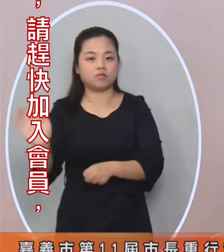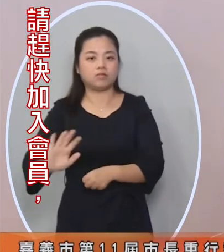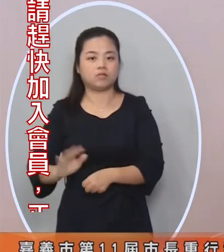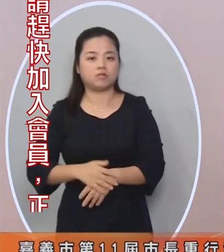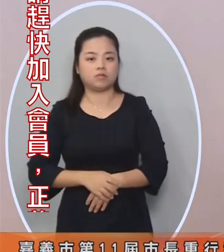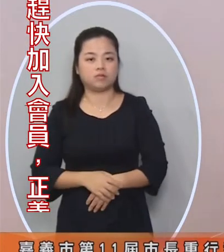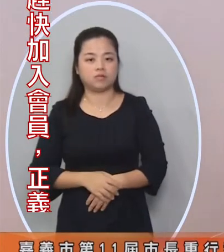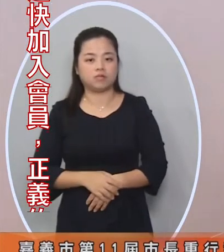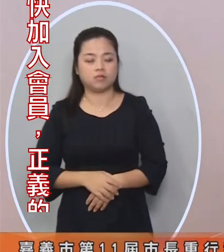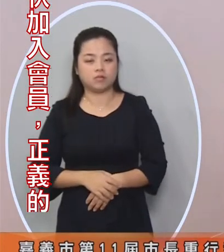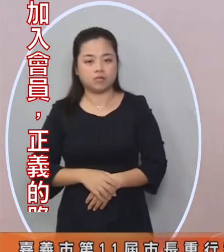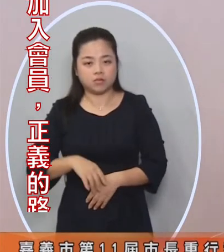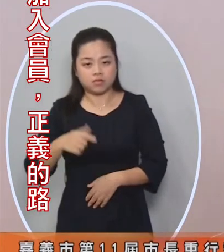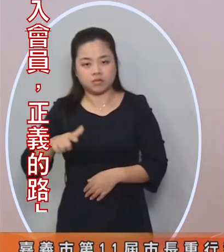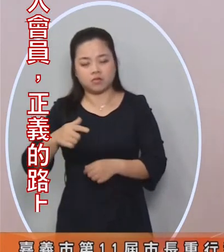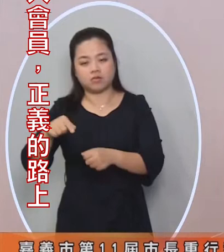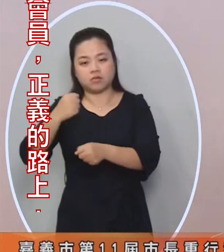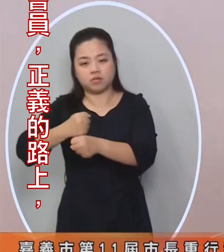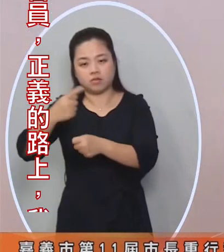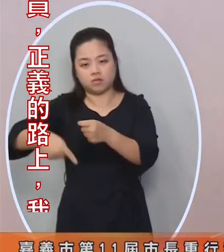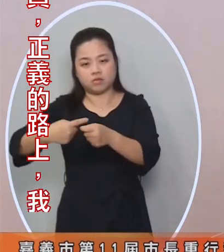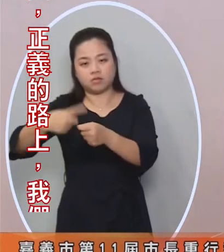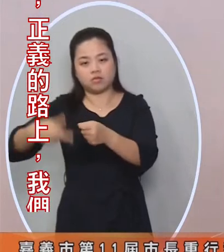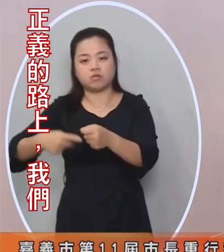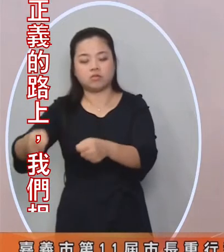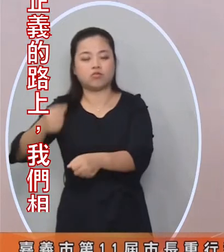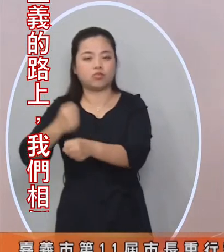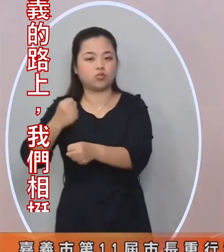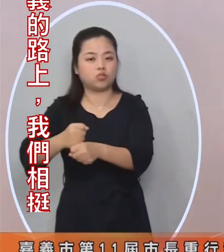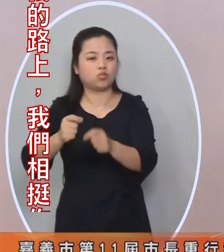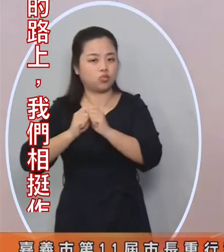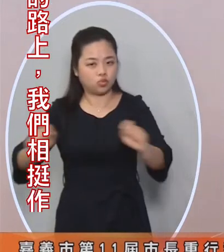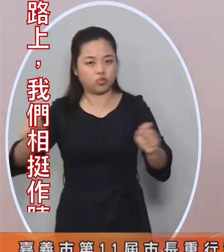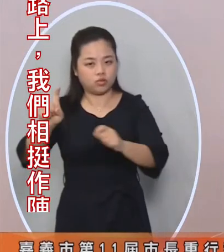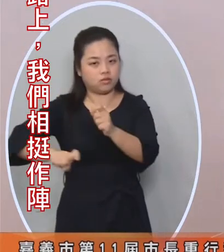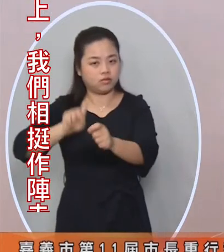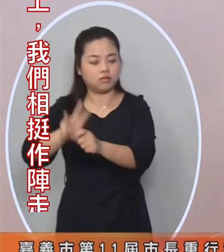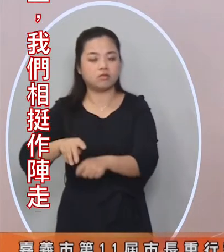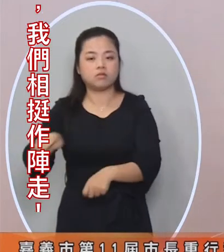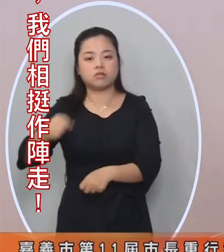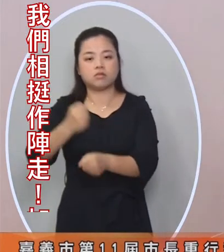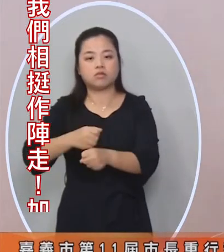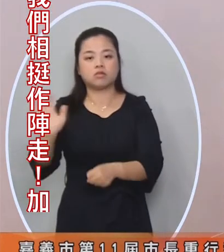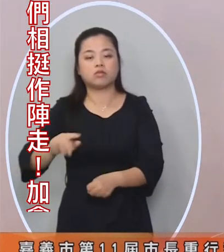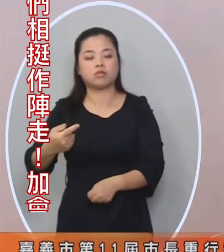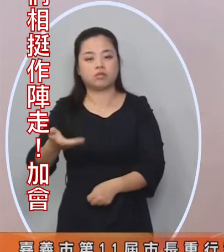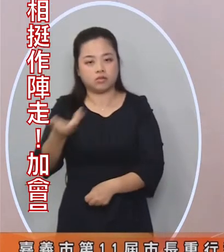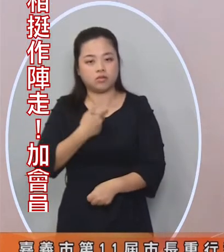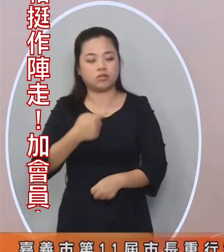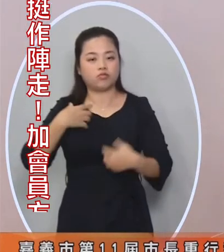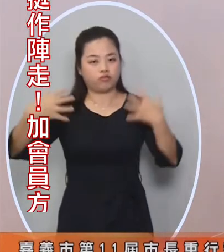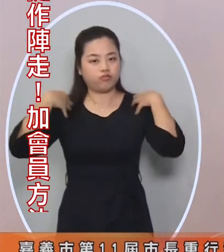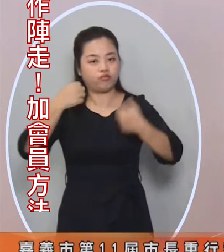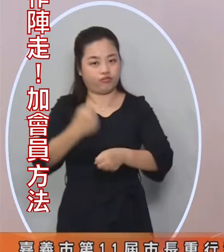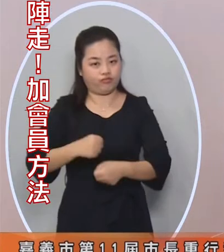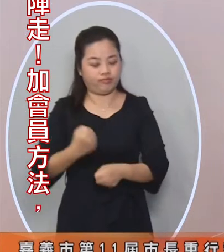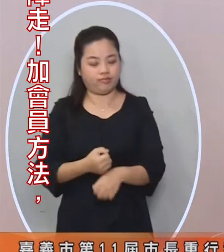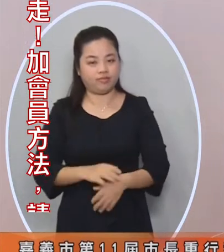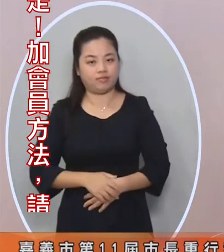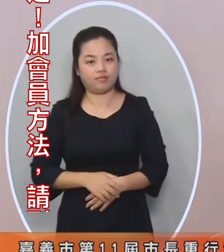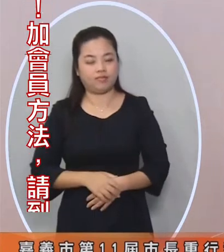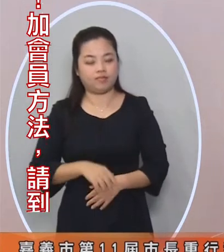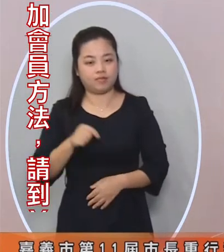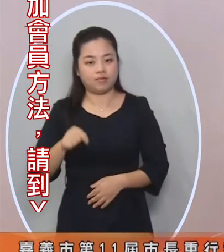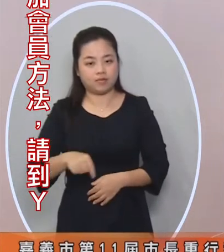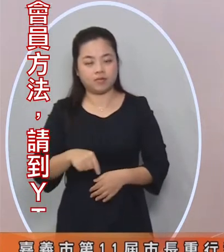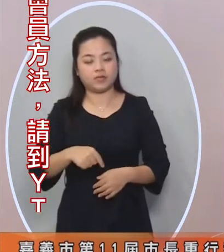市长不是做一年，不是做两年，他已经做13年了。黄明慧不做，李君毅来做，这些问题都具